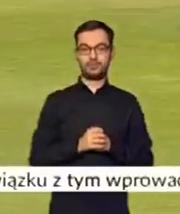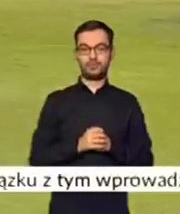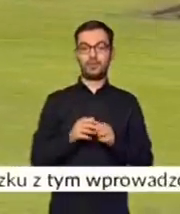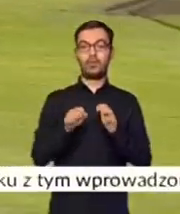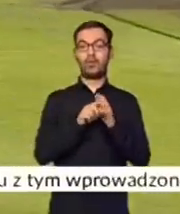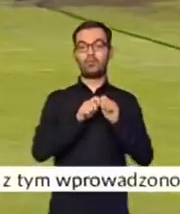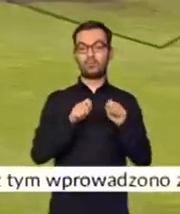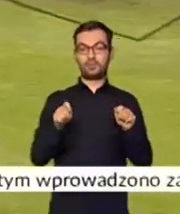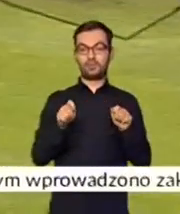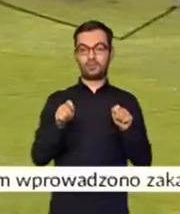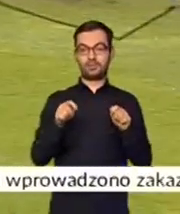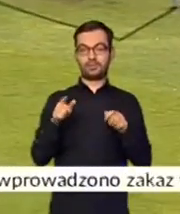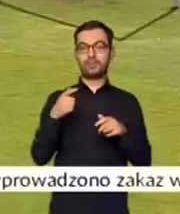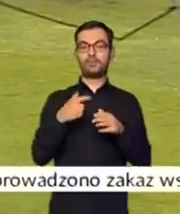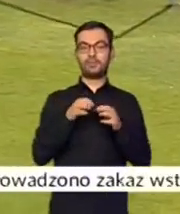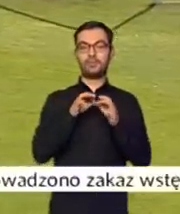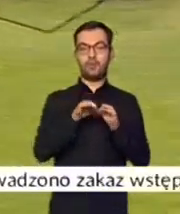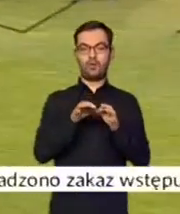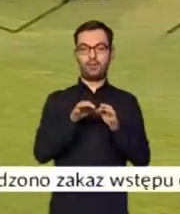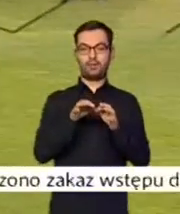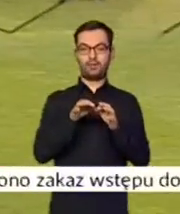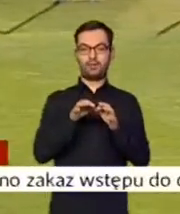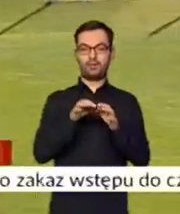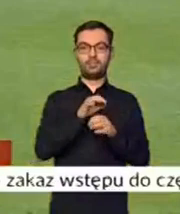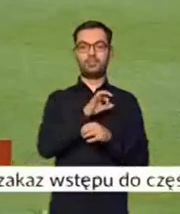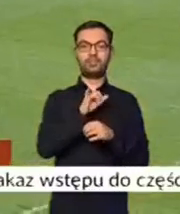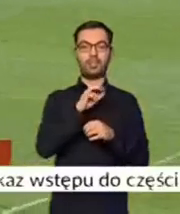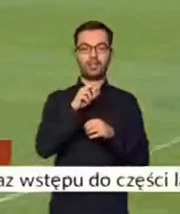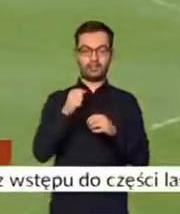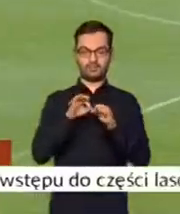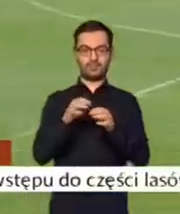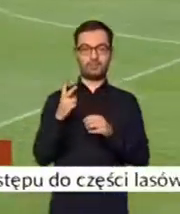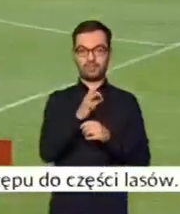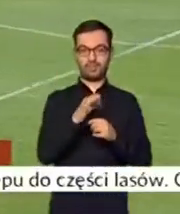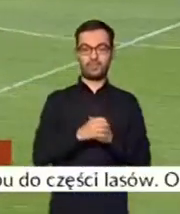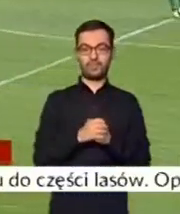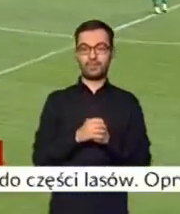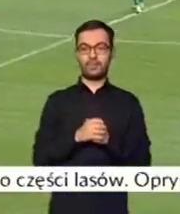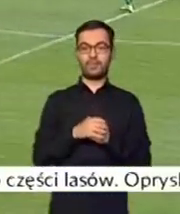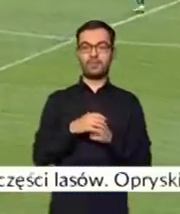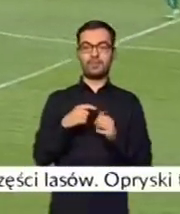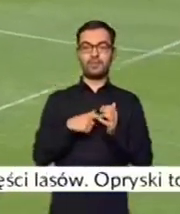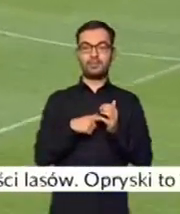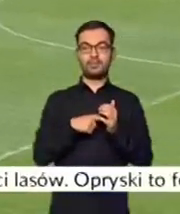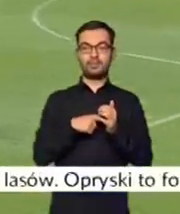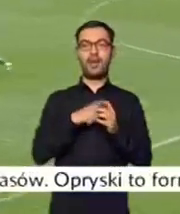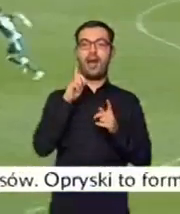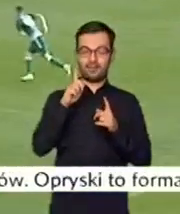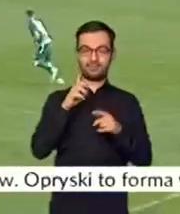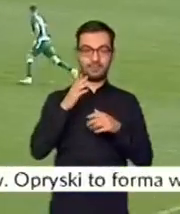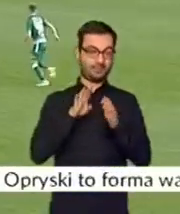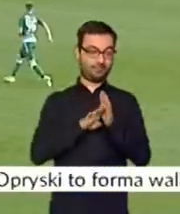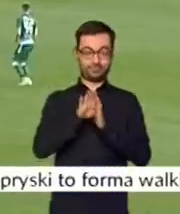Do przerwy lider drugiej ligi prowadził z broniącą się przed spadkiem Siarką po golu Rafała Makowskiego. Worek z bramkami na dobre rozwiązał